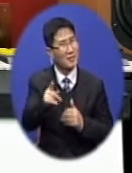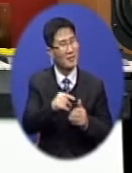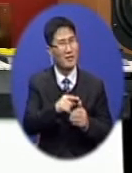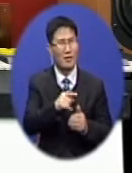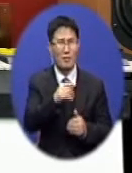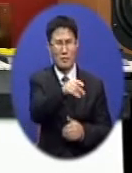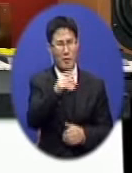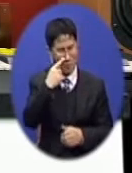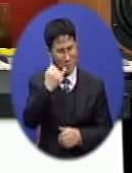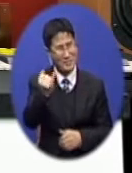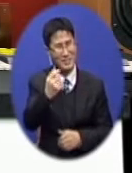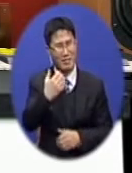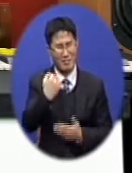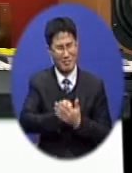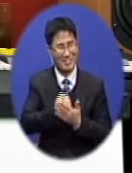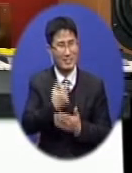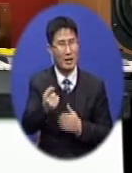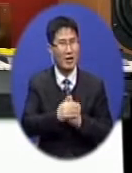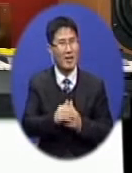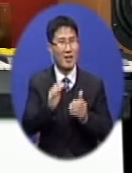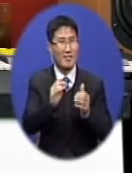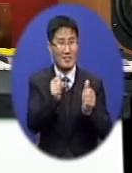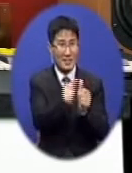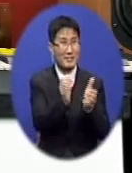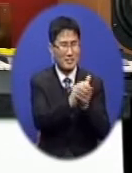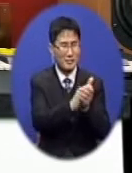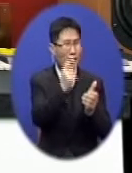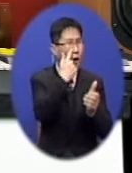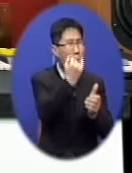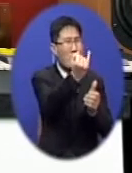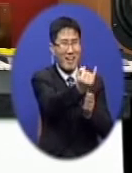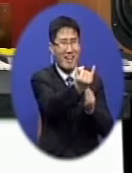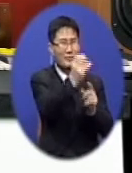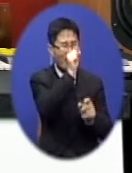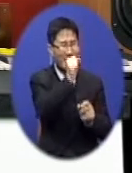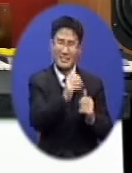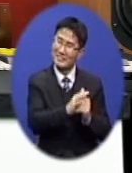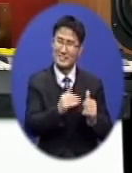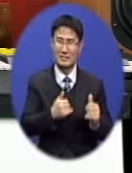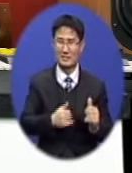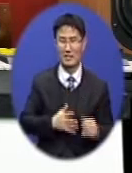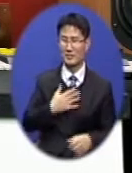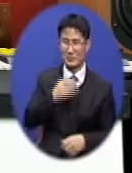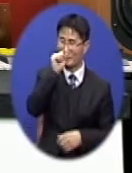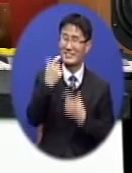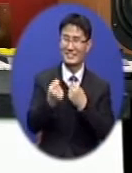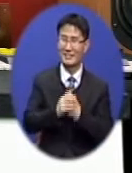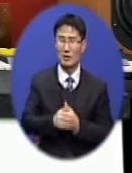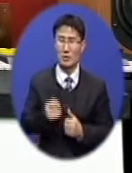좀 서운하겠다. 남자친구 엄마가 좋아한다. 아니, 저는 너무 좋을 것 같아요. 그래요? 예,